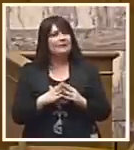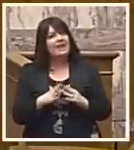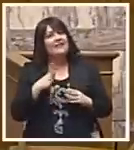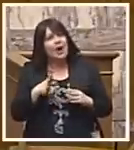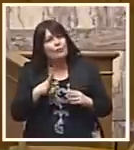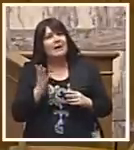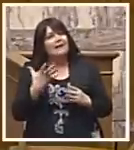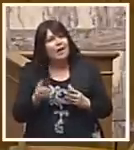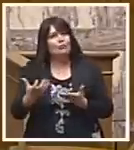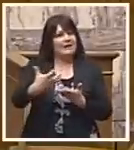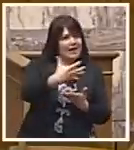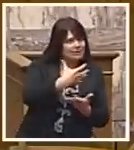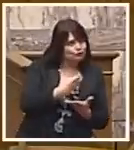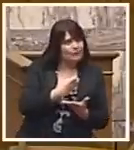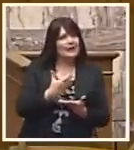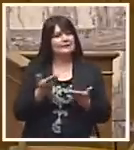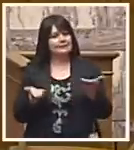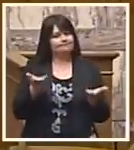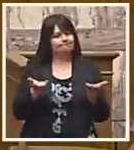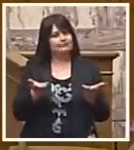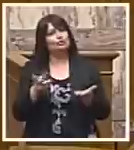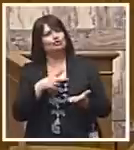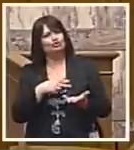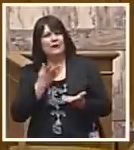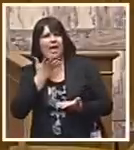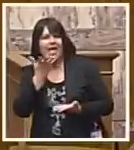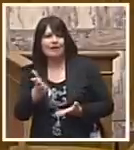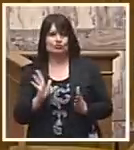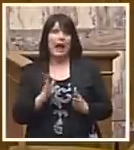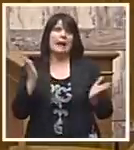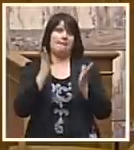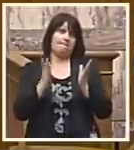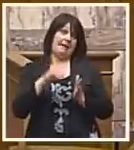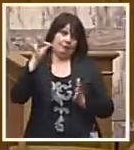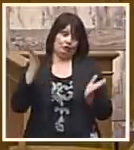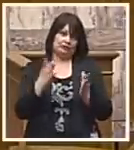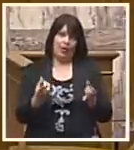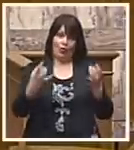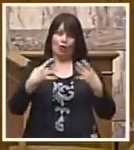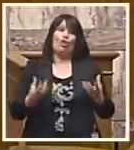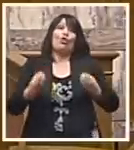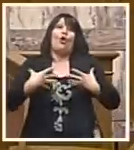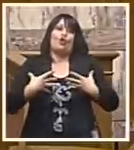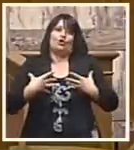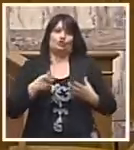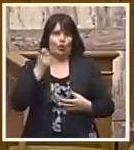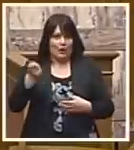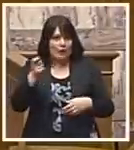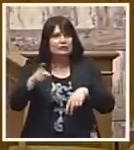πλεονάσματα. Γιατί ακόμα και αν αύριο μας χάριζαν όλο το χρέος, Εμείς σήμερα παράγουμε λίμματα.